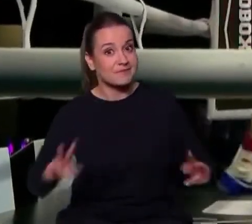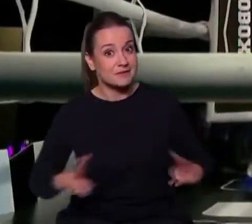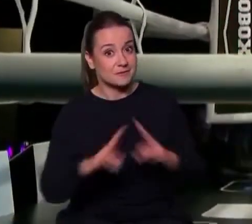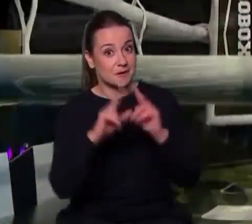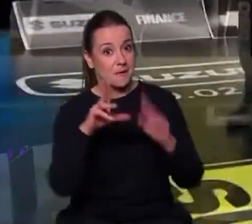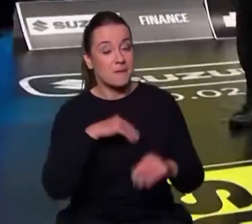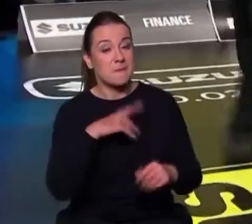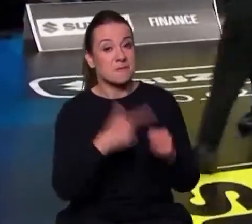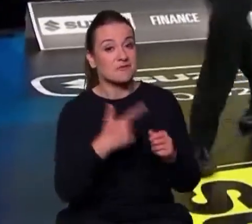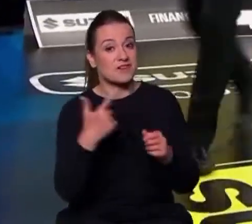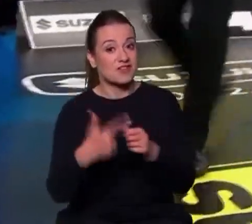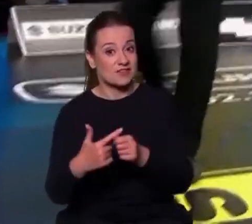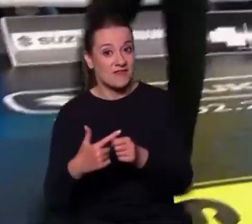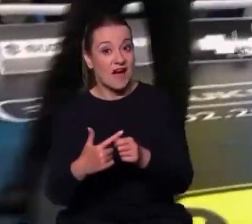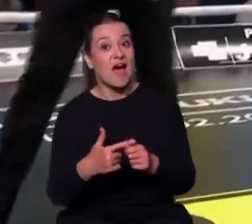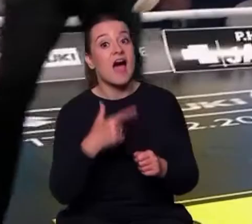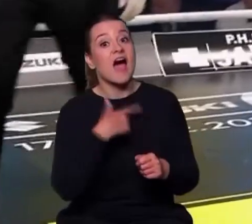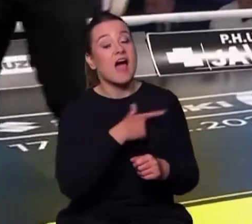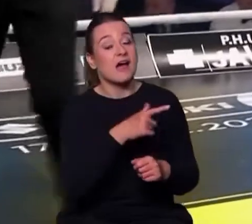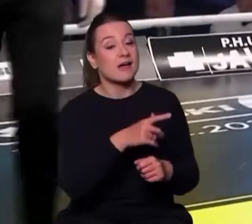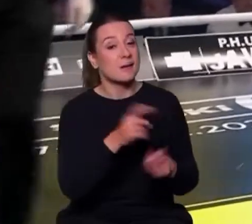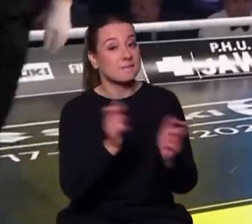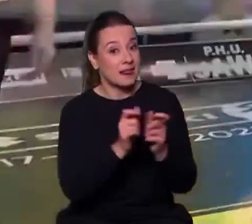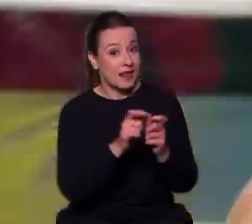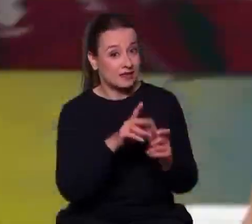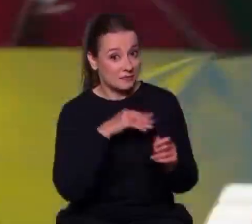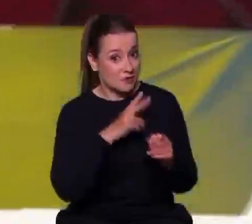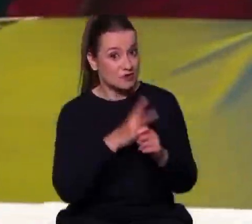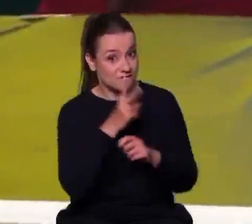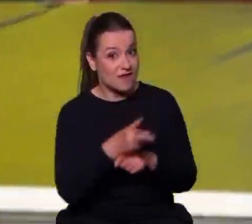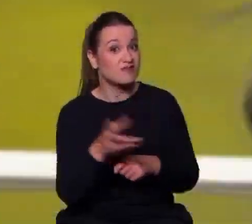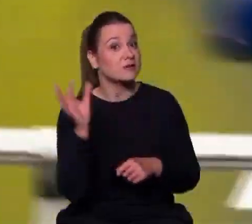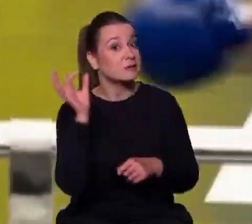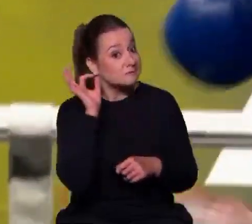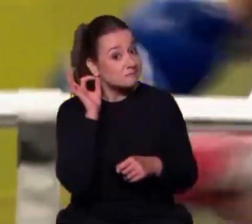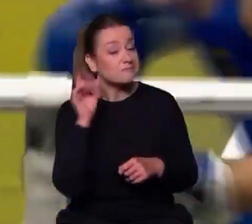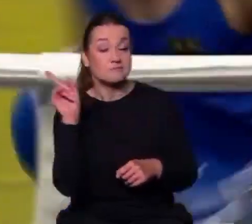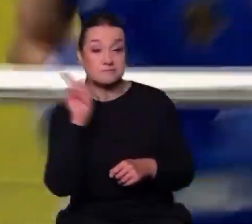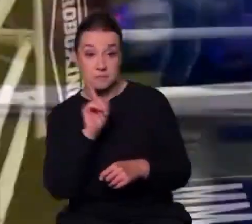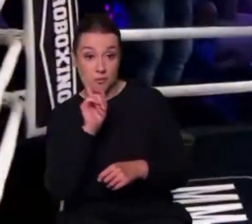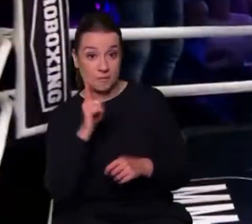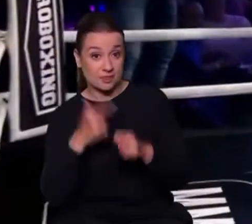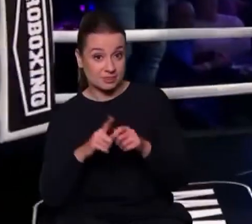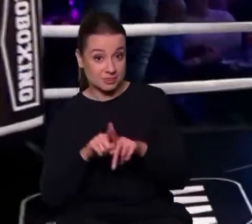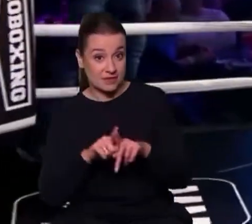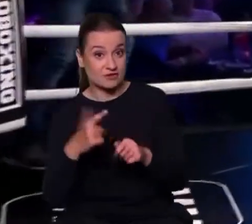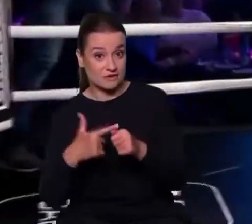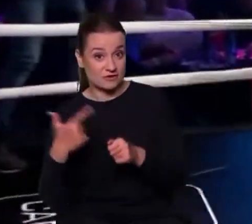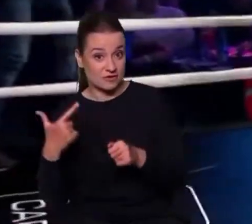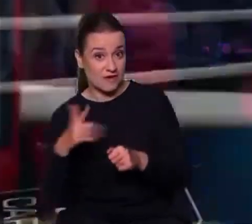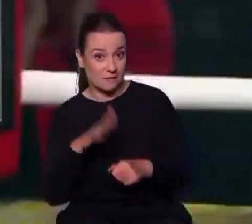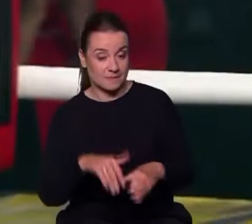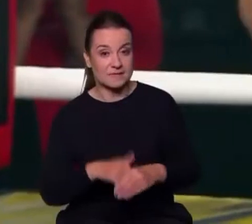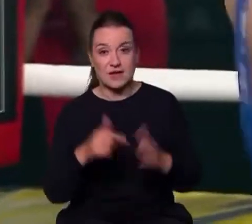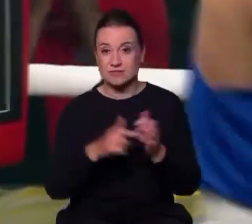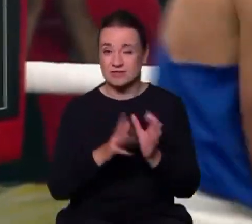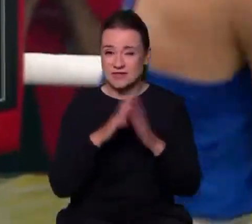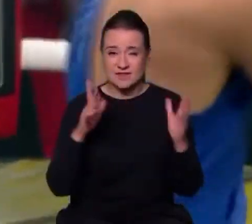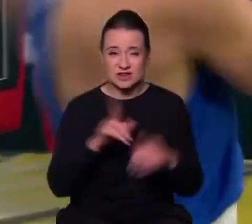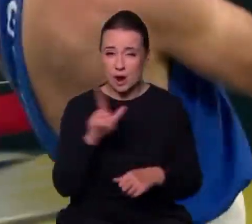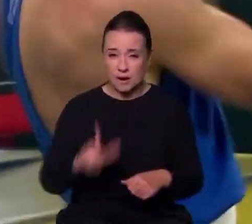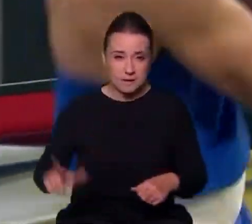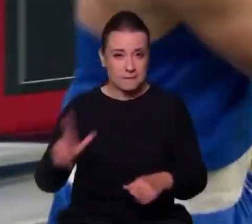Po 22 bilety mogą wywalczyć panowie i po 22 bilety mogą do Paryża wywalczyć panie. Będą to największe kontynentalne